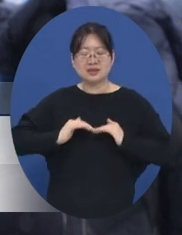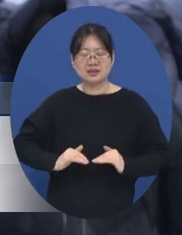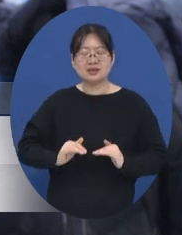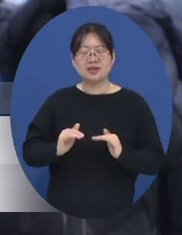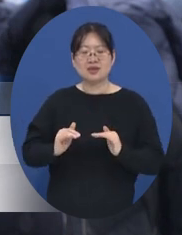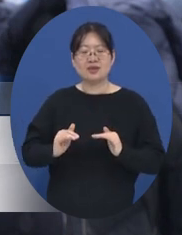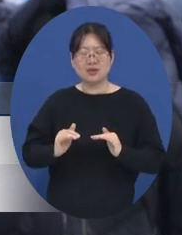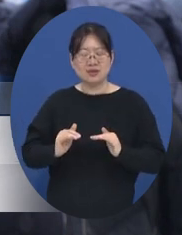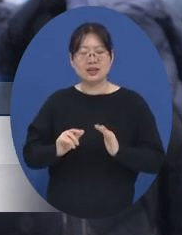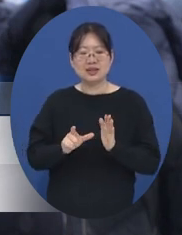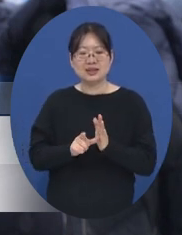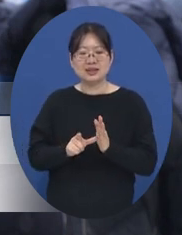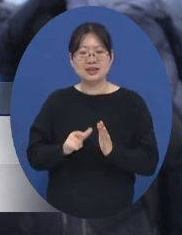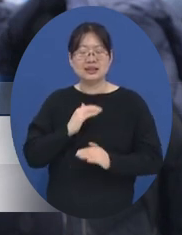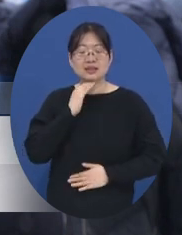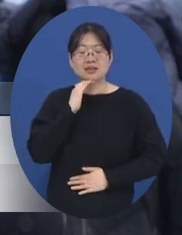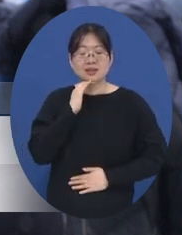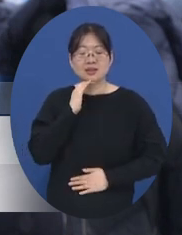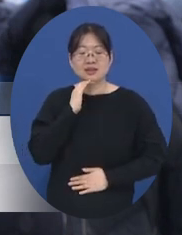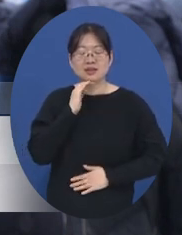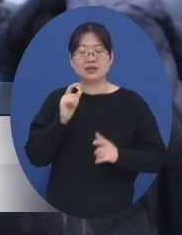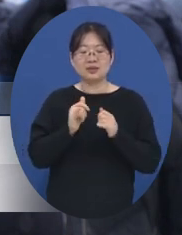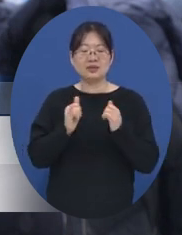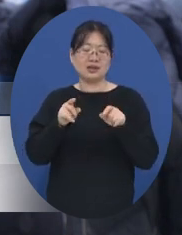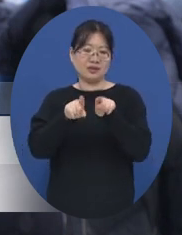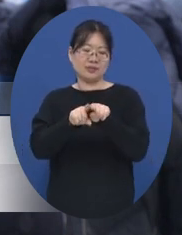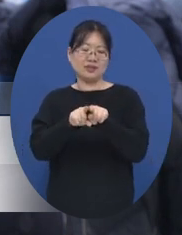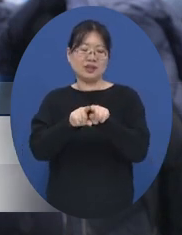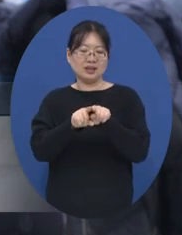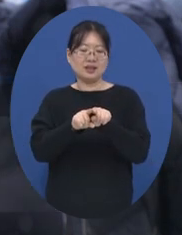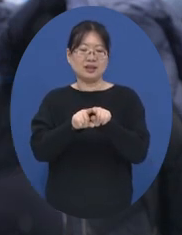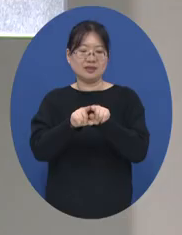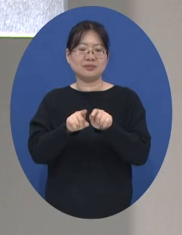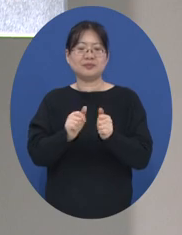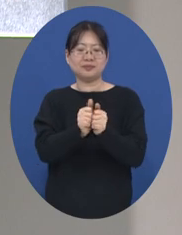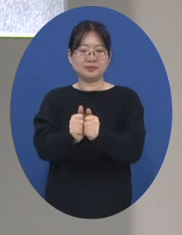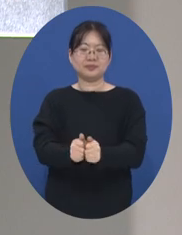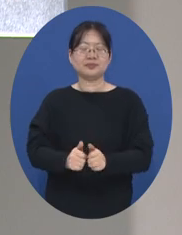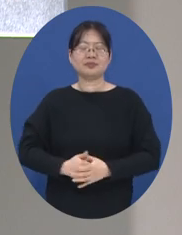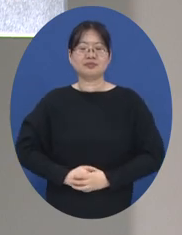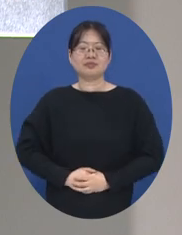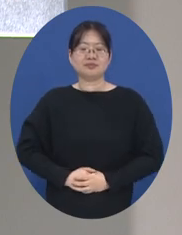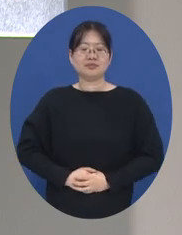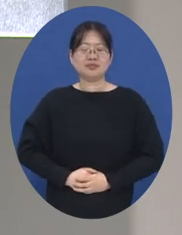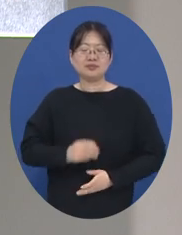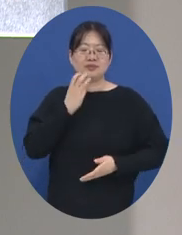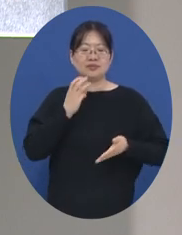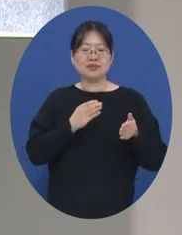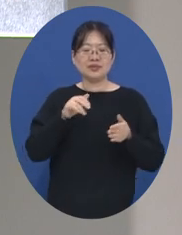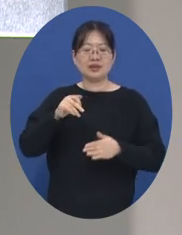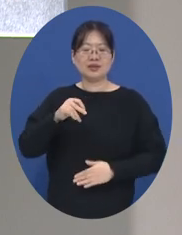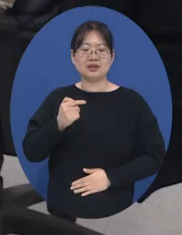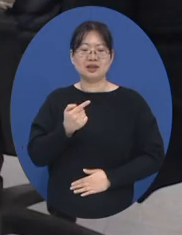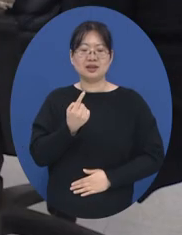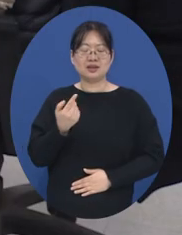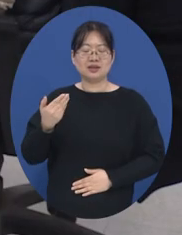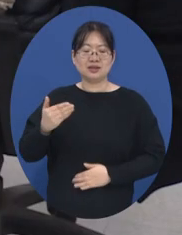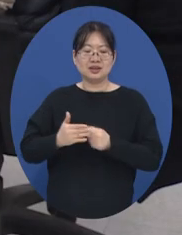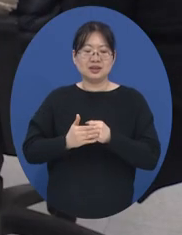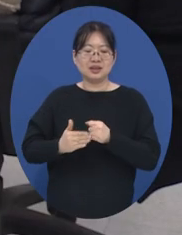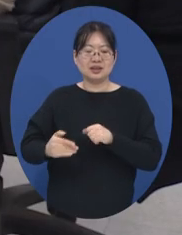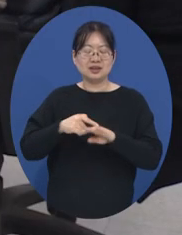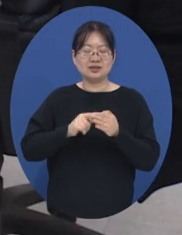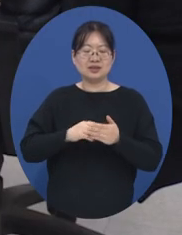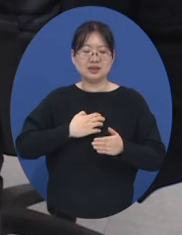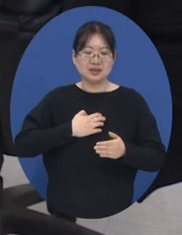진정될 때까지 아 도민 여러분 들과 함께 할 것입니다 한편 경기도는 코나 1 그로 인한 도민들의 심리적